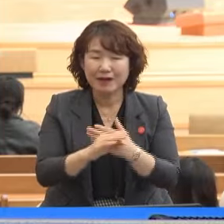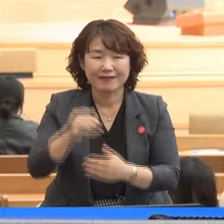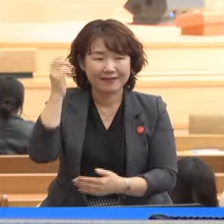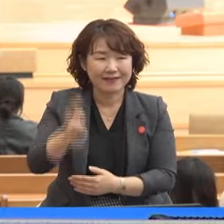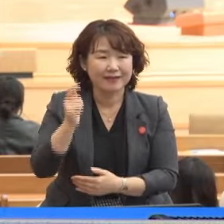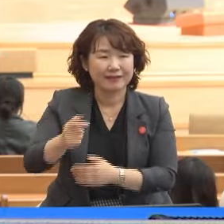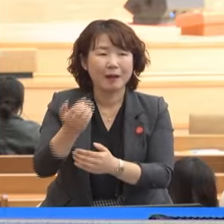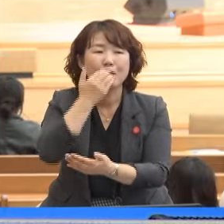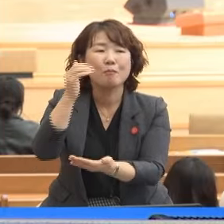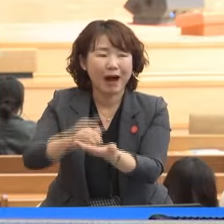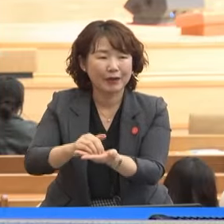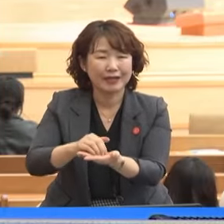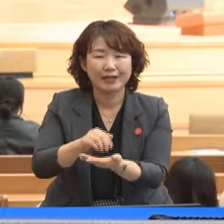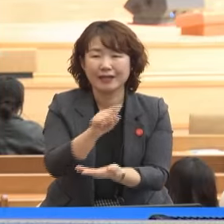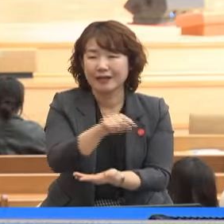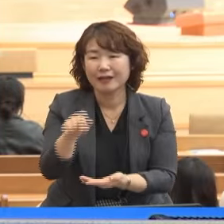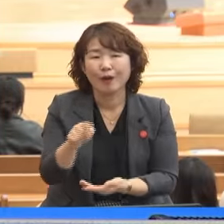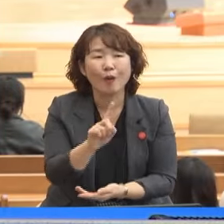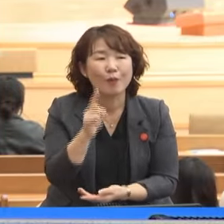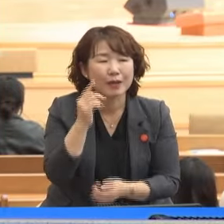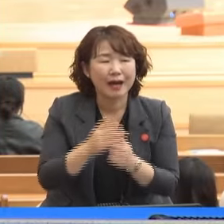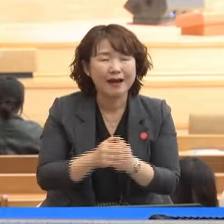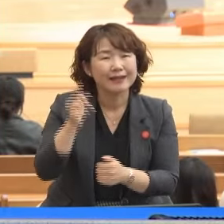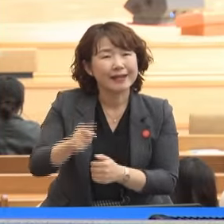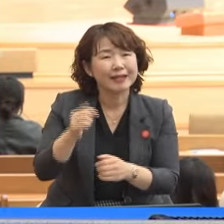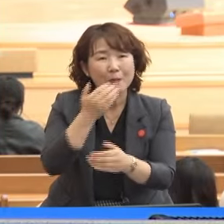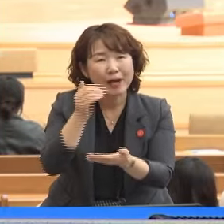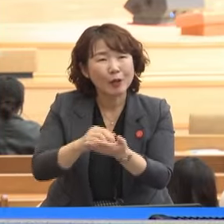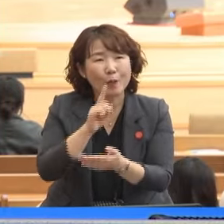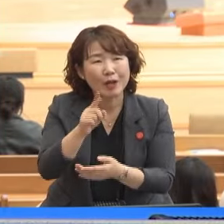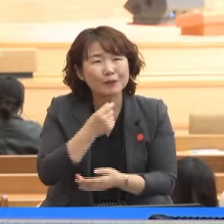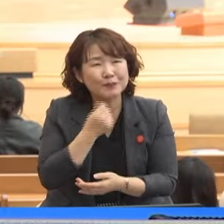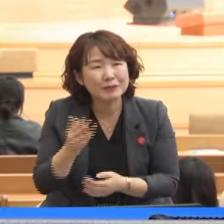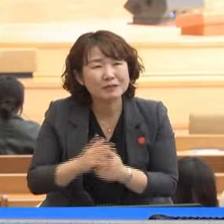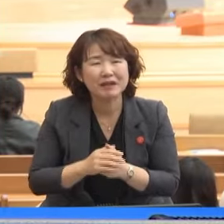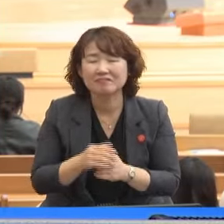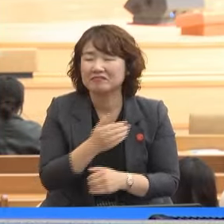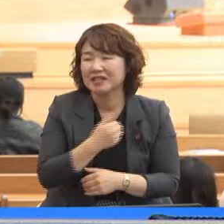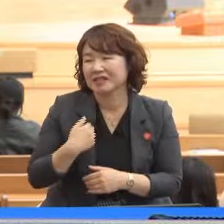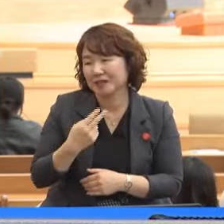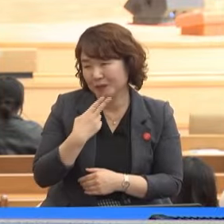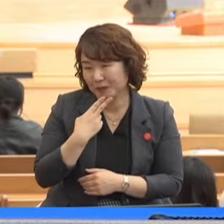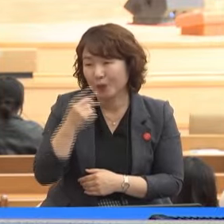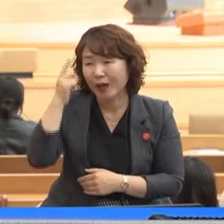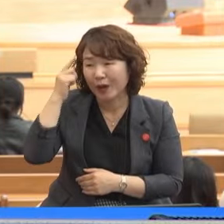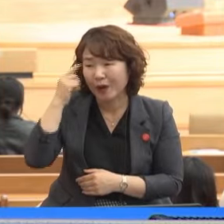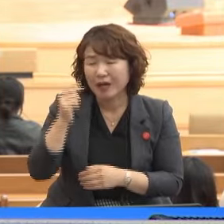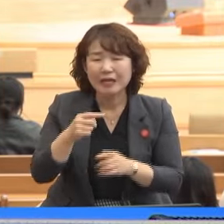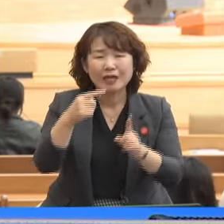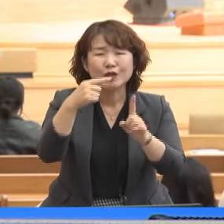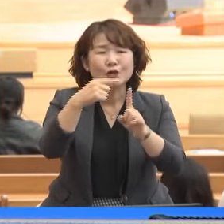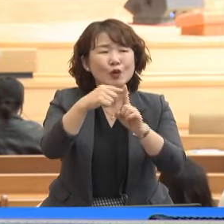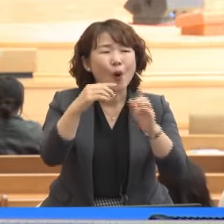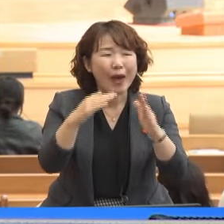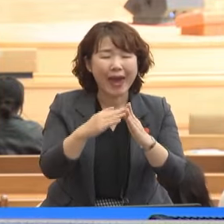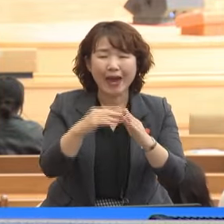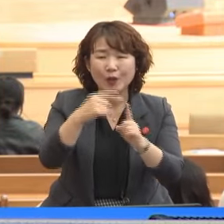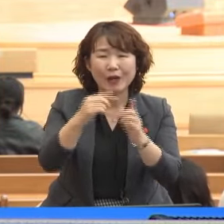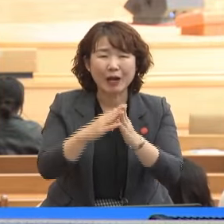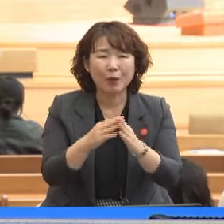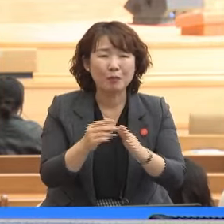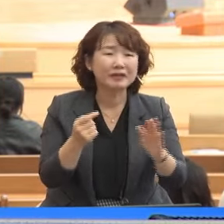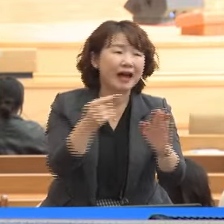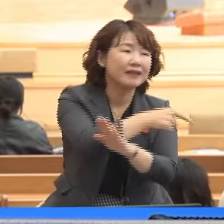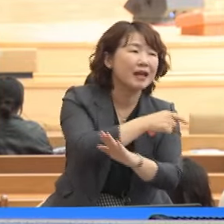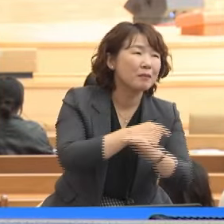바위인가? 단단한 바위라고 말하고 싶지만 별로 자신이 없어. 왜? 교회라고 다른 데 쳐다보면 안 돼요. 여기